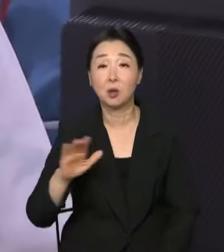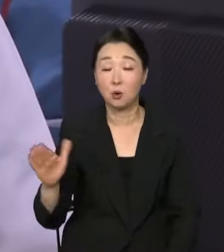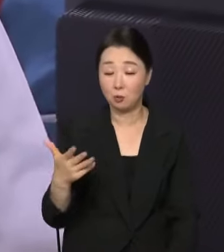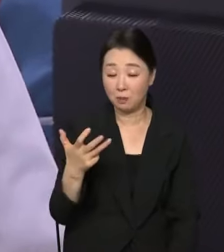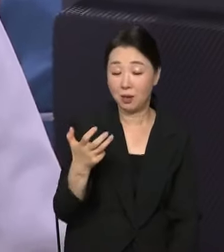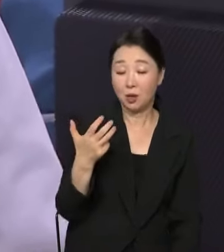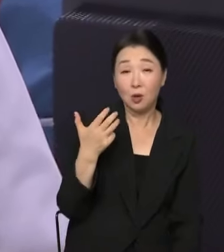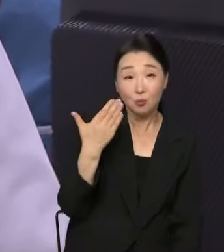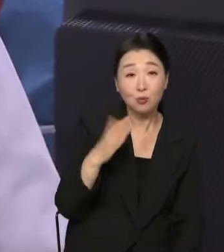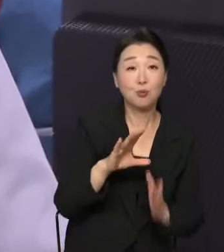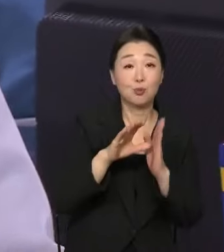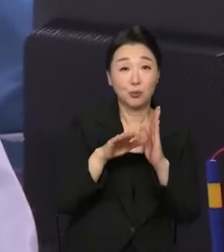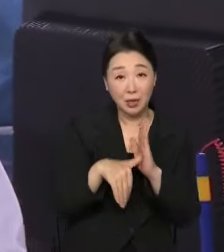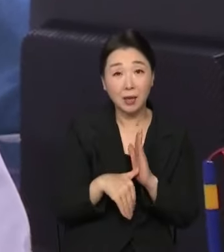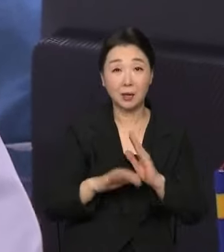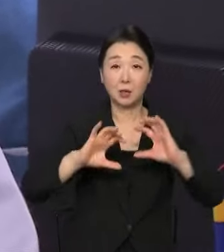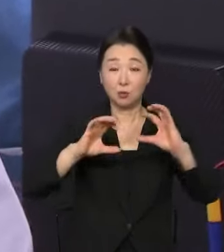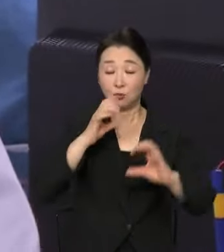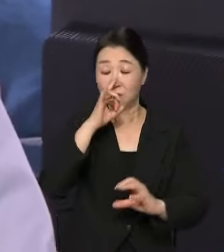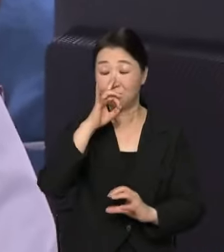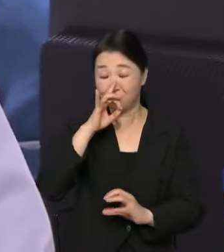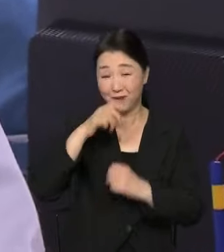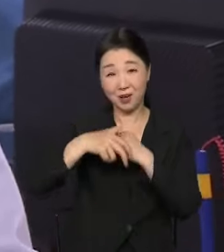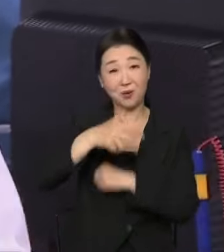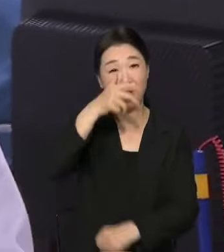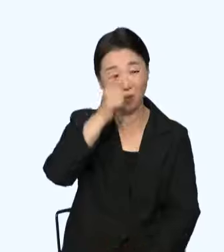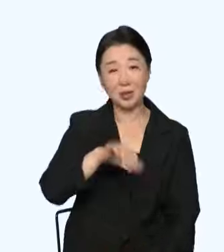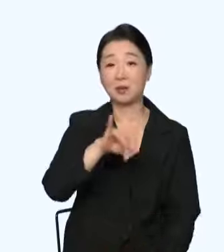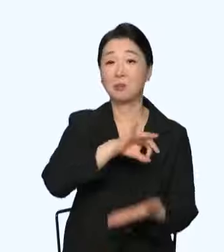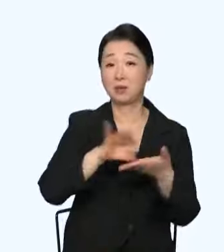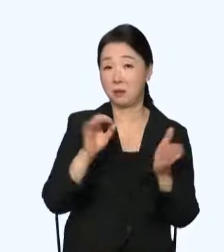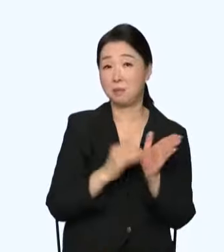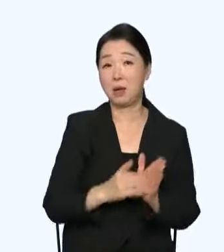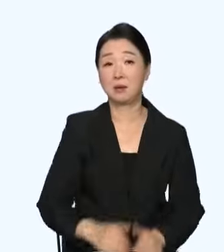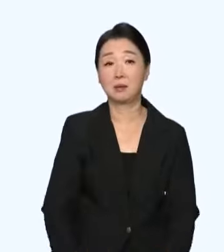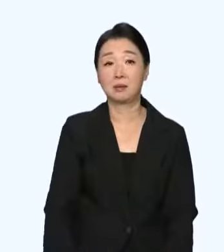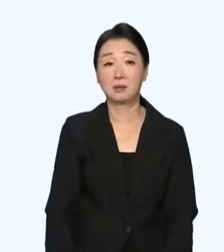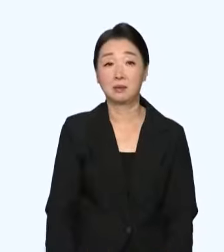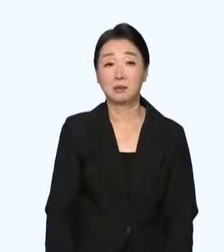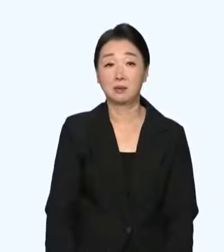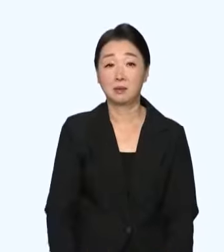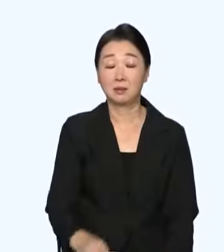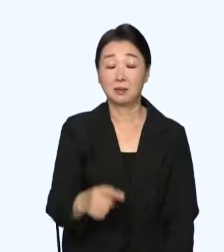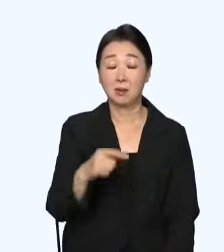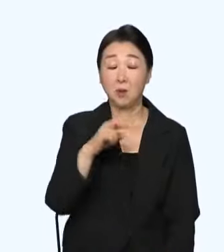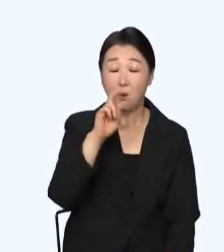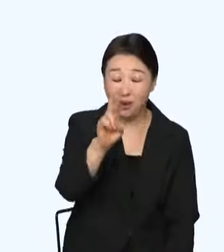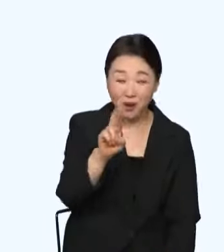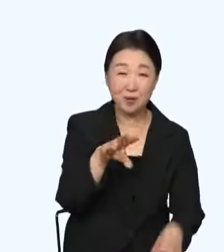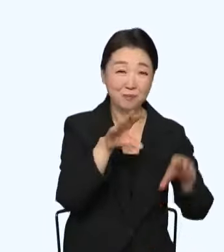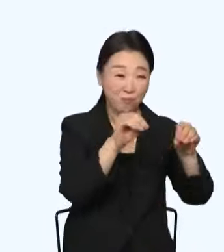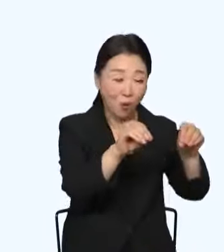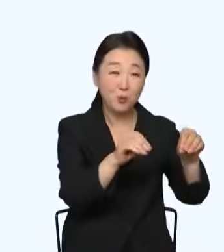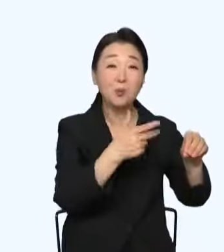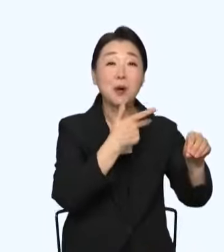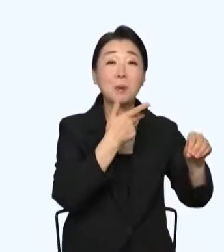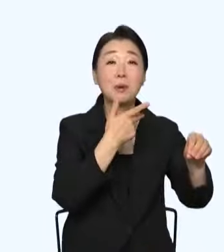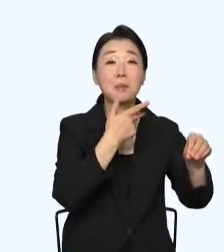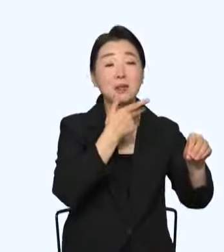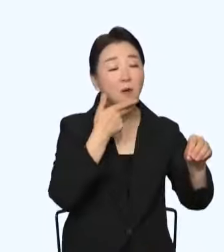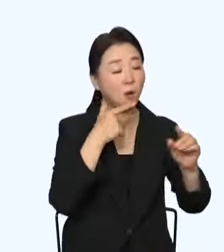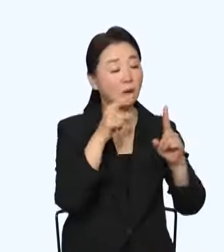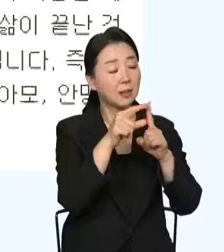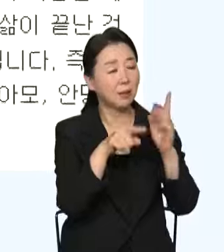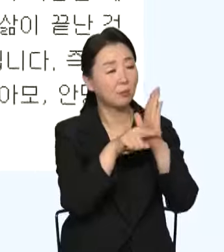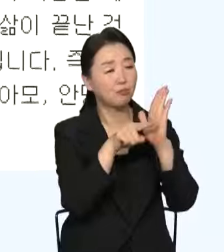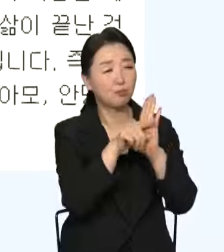1989년 안명옥 전 국립중앙의료원장이 처음 사용한 걸로 알려졌습니다. 월경의 멈춤이란 뜻의 영단어가 부정적인